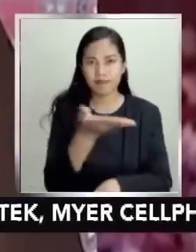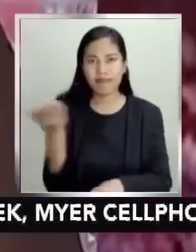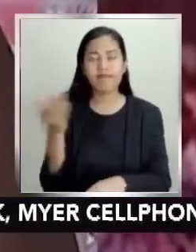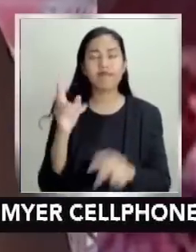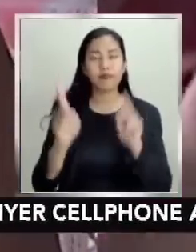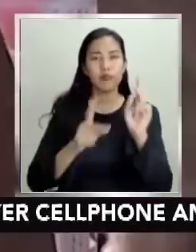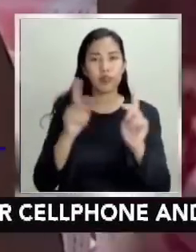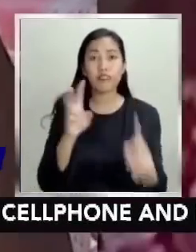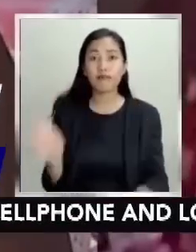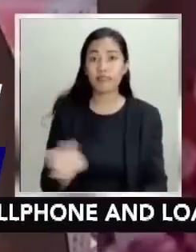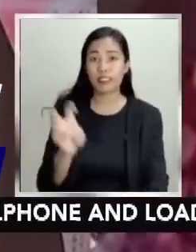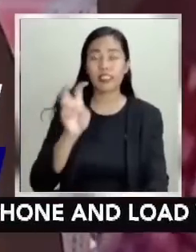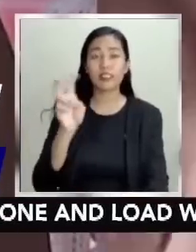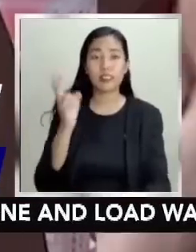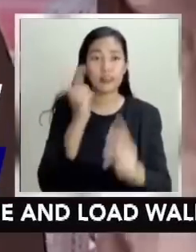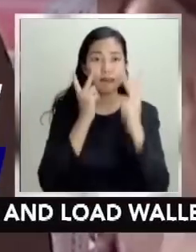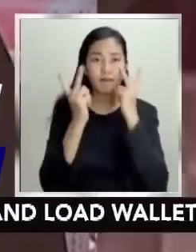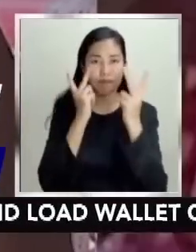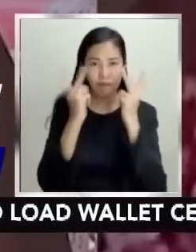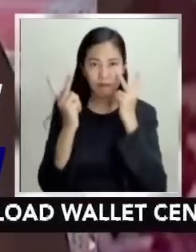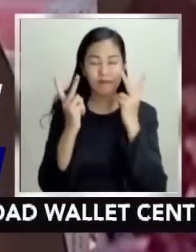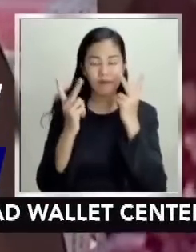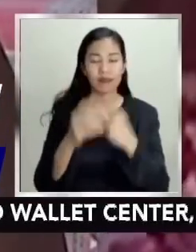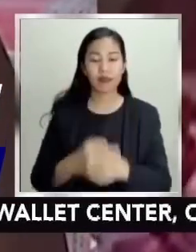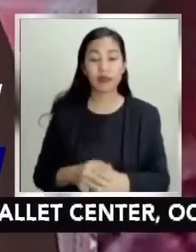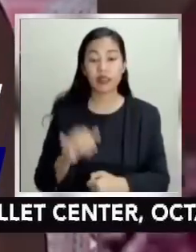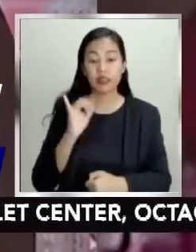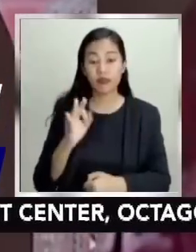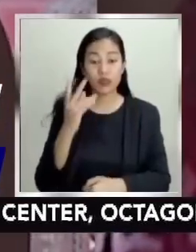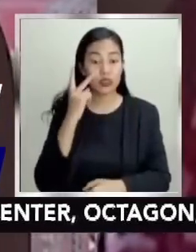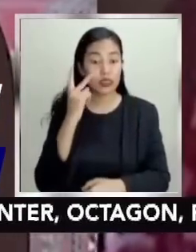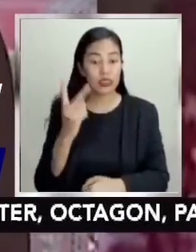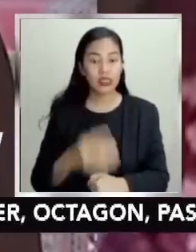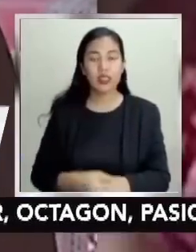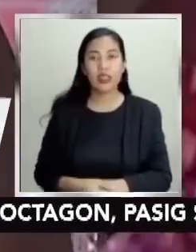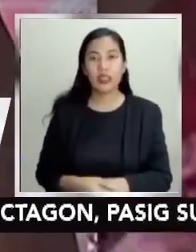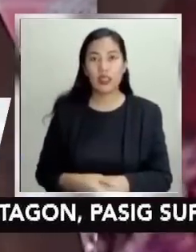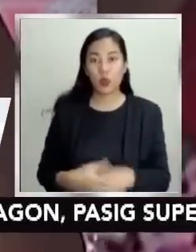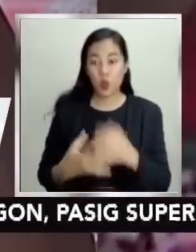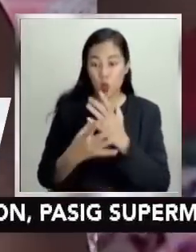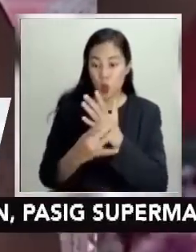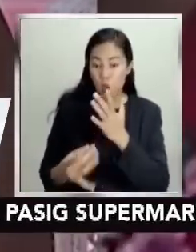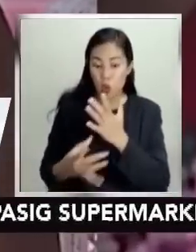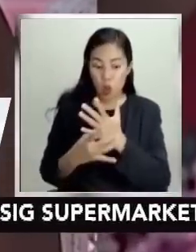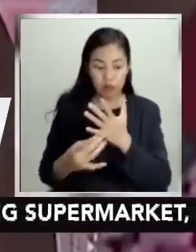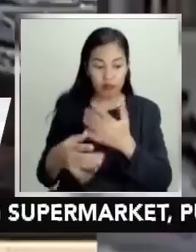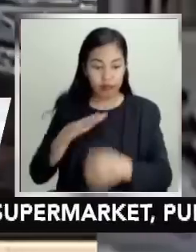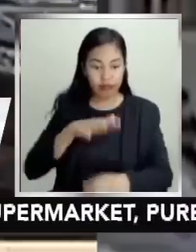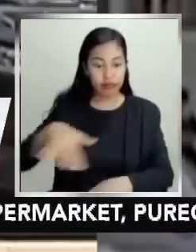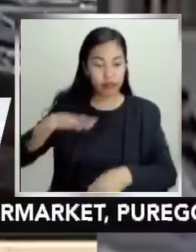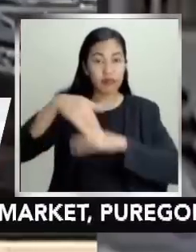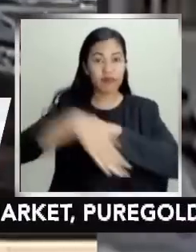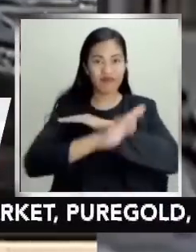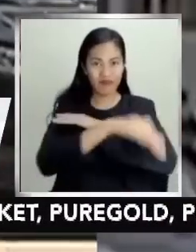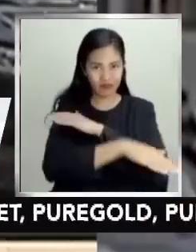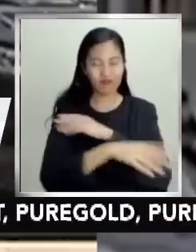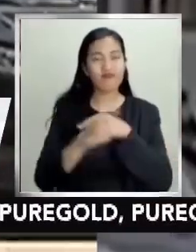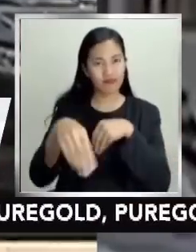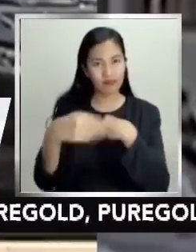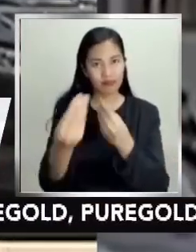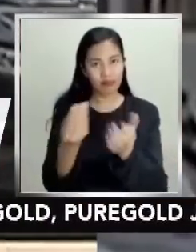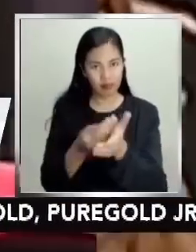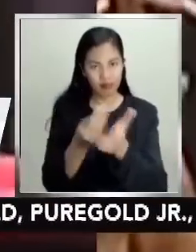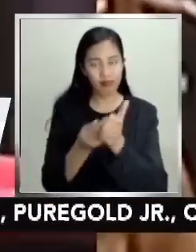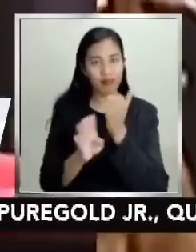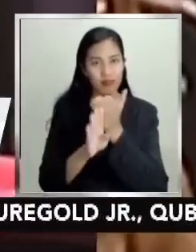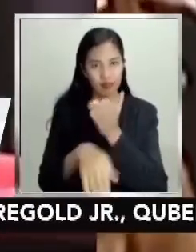here and you see any sign of oil here in White Beach, we will refund your money. Naninindigan ng gobernador ng